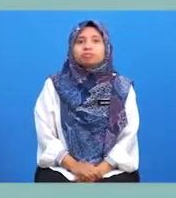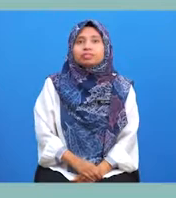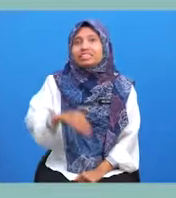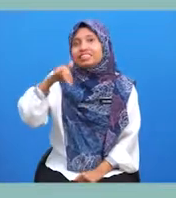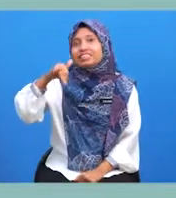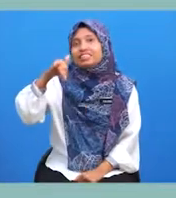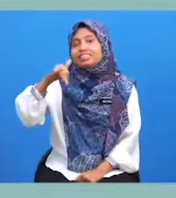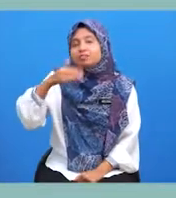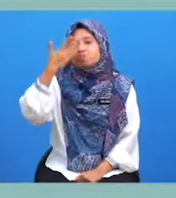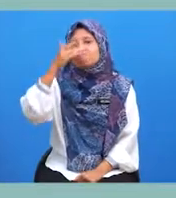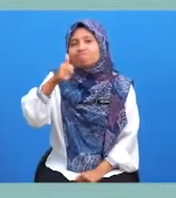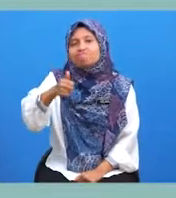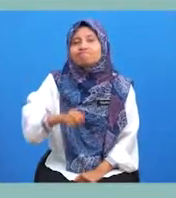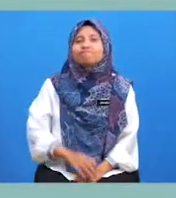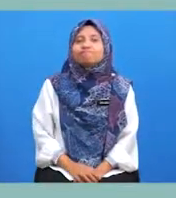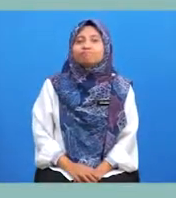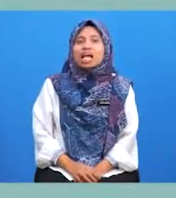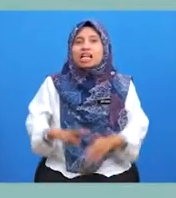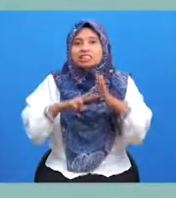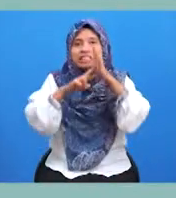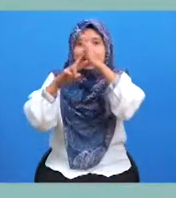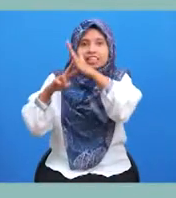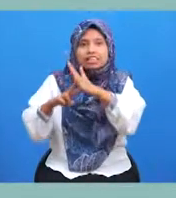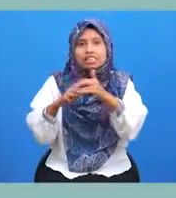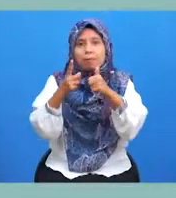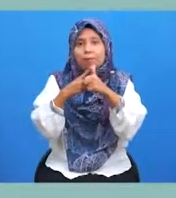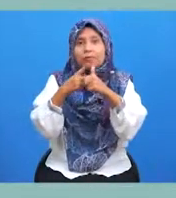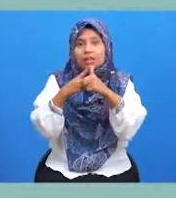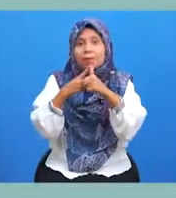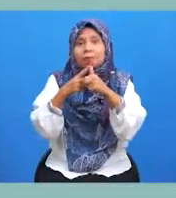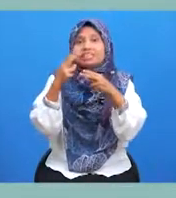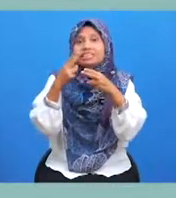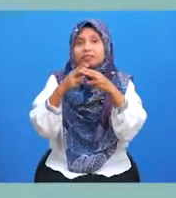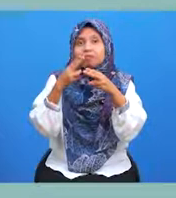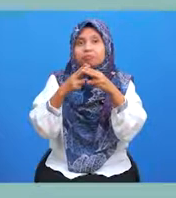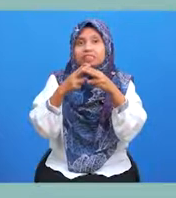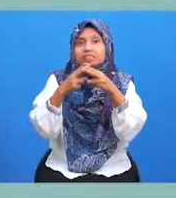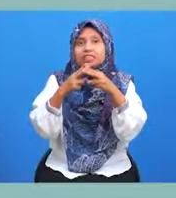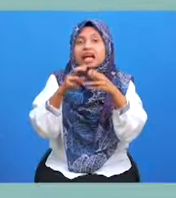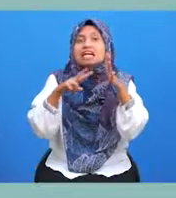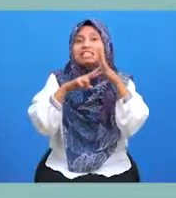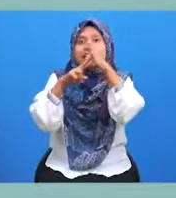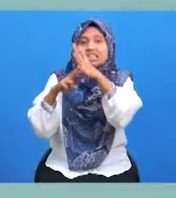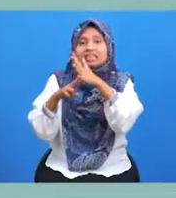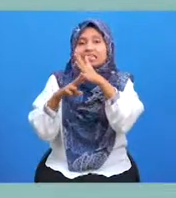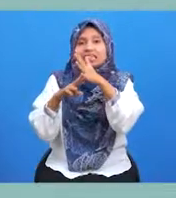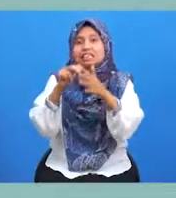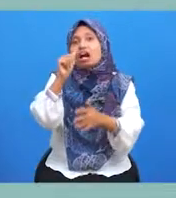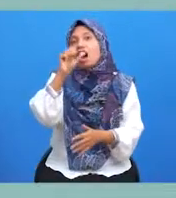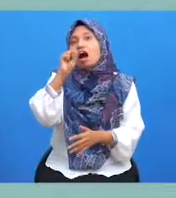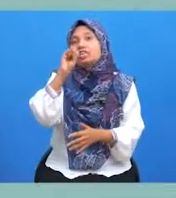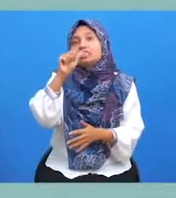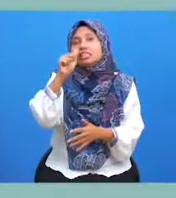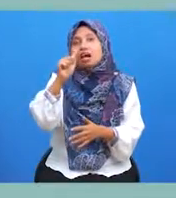Ya, bijak semua murid. Satelit pertama Malaysia dinamakan Satelit Asia